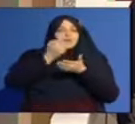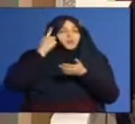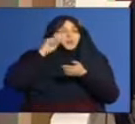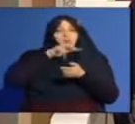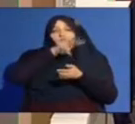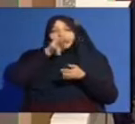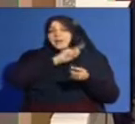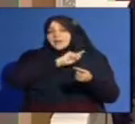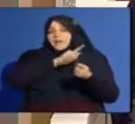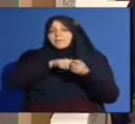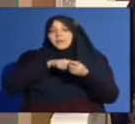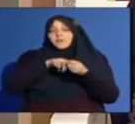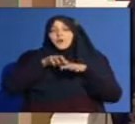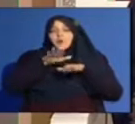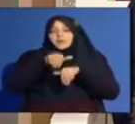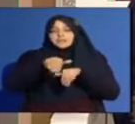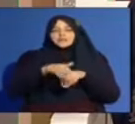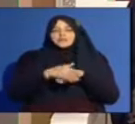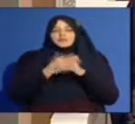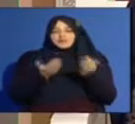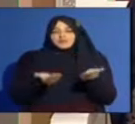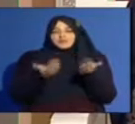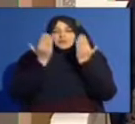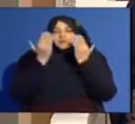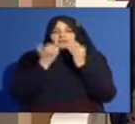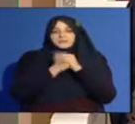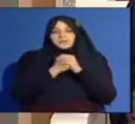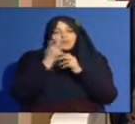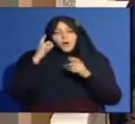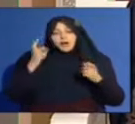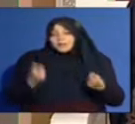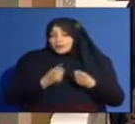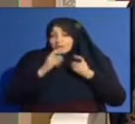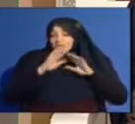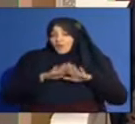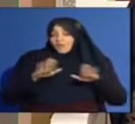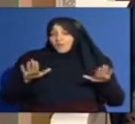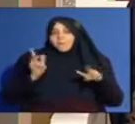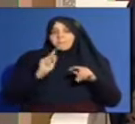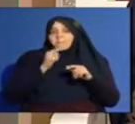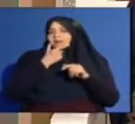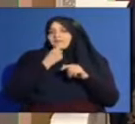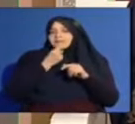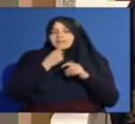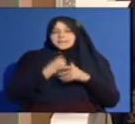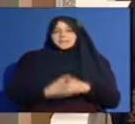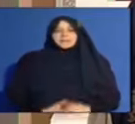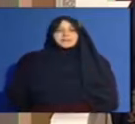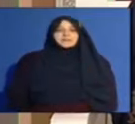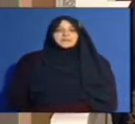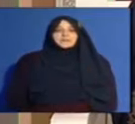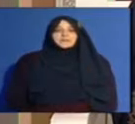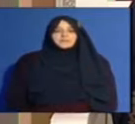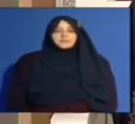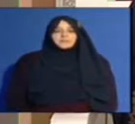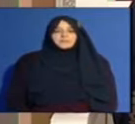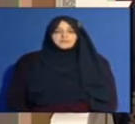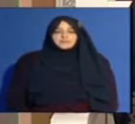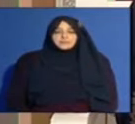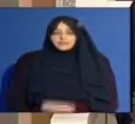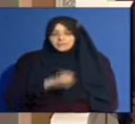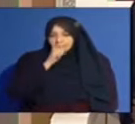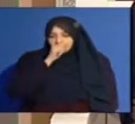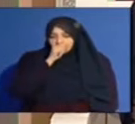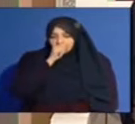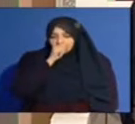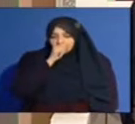ابو نور الدين من فرنسا، ان شاء الله ربي يقدركم في تربيه الاولاد. اكيد ان الامر ليس بالهين والامر صعب